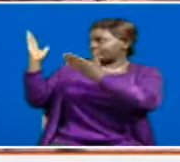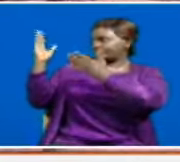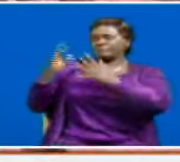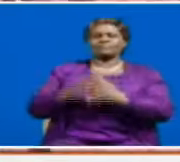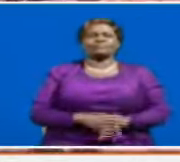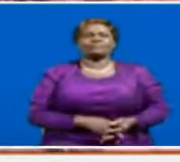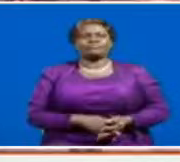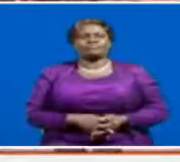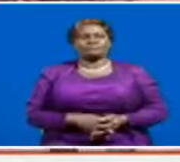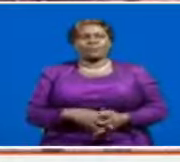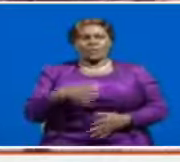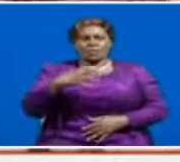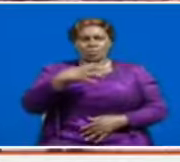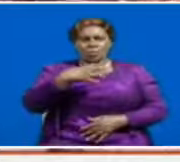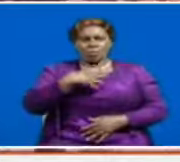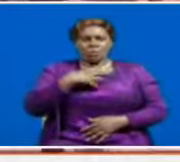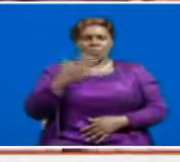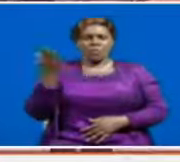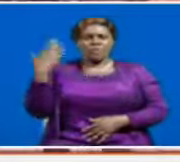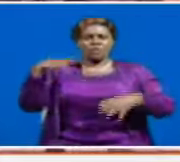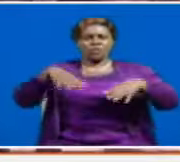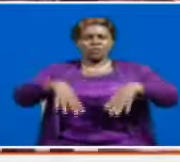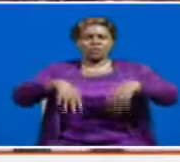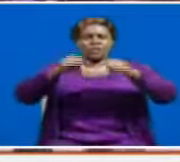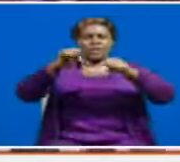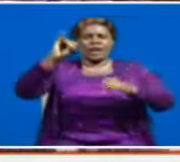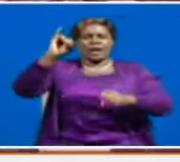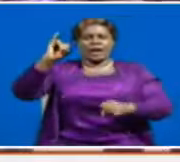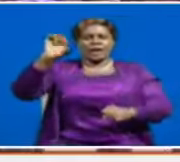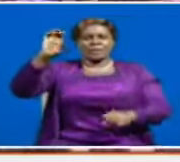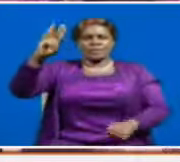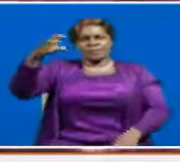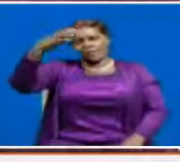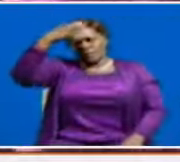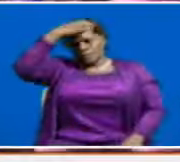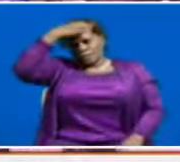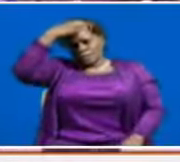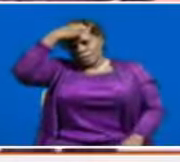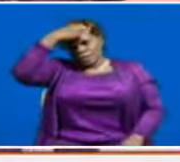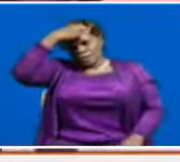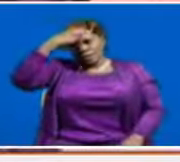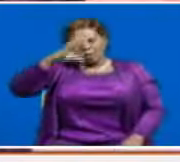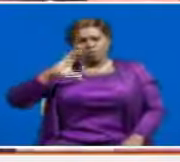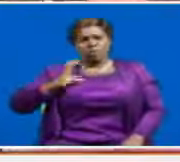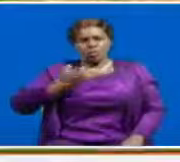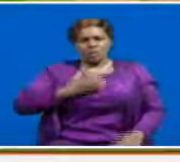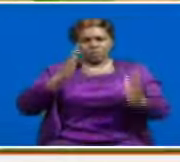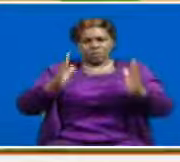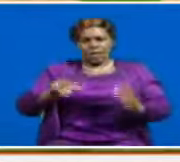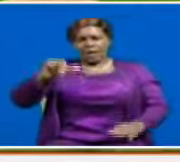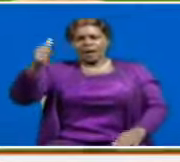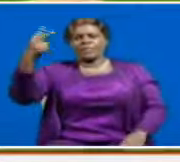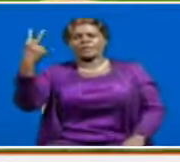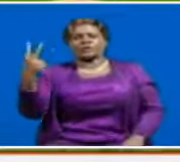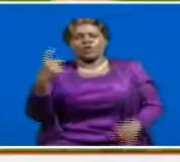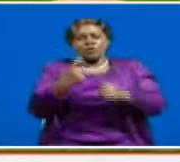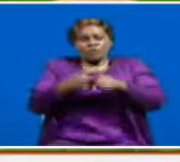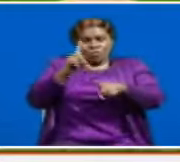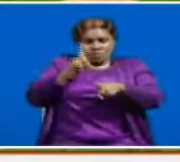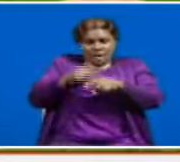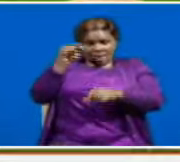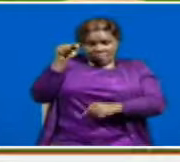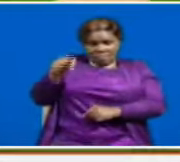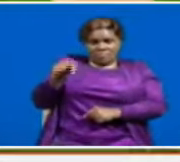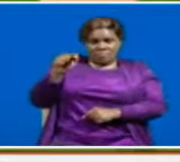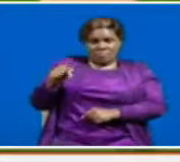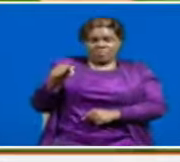4 na kustaafu kwa aliyekuwa mwenyekiti wa IEBC wa Fula Chebukati na makamishna wengine wawili. Tangu wakati